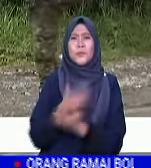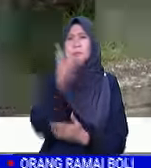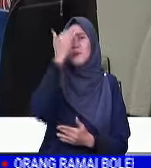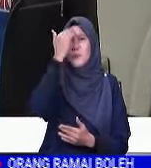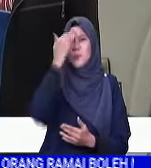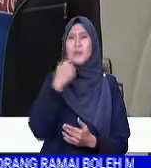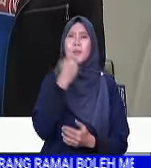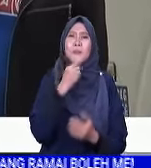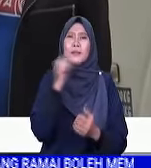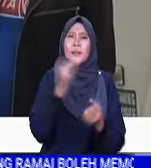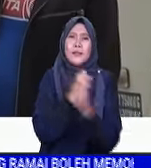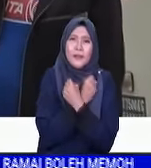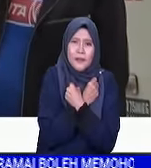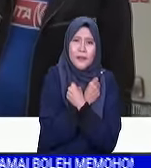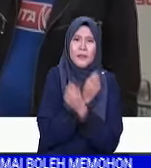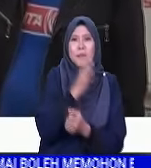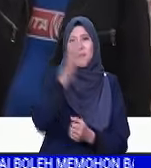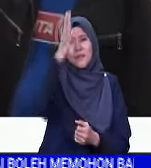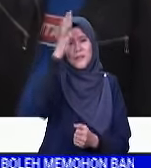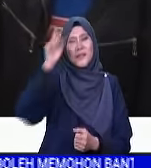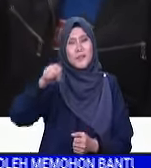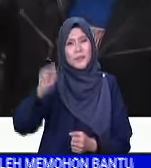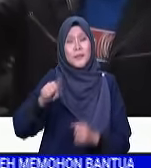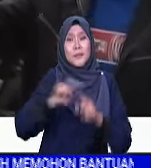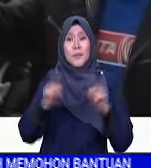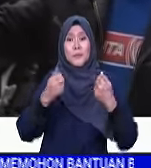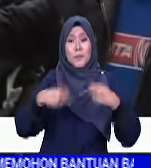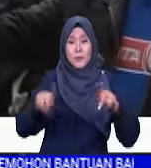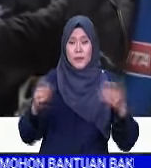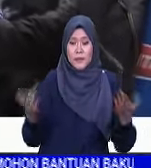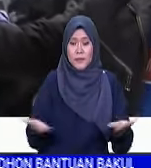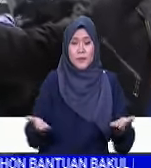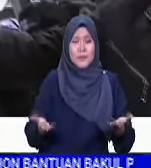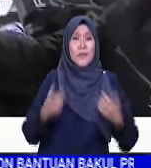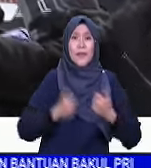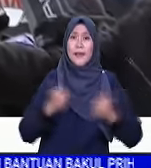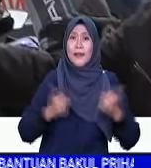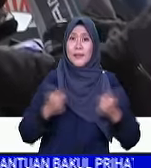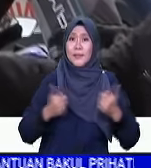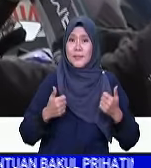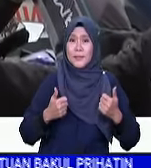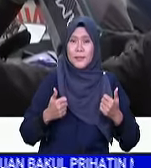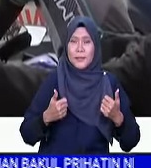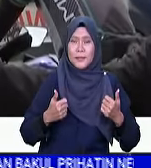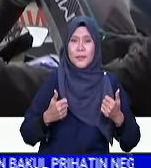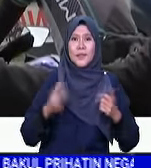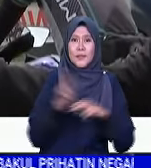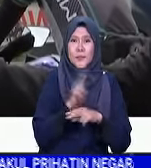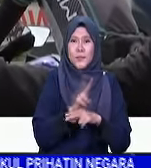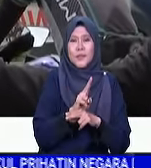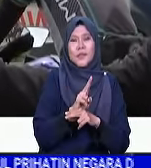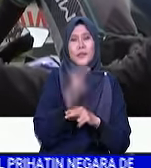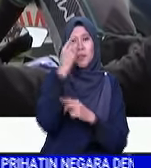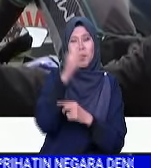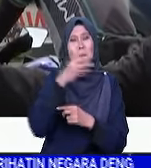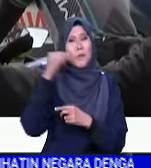siapa yang tidak sayangkan ibu bapa kita. Dan peluang di musim-musim perayaan inilah biasanya kita gunakan